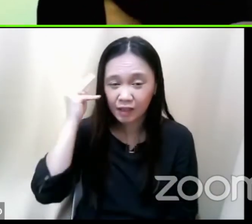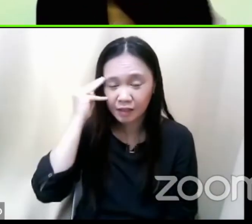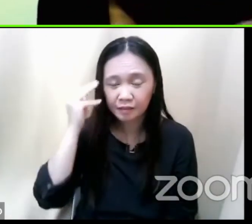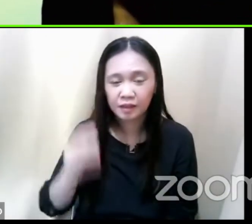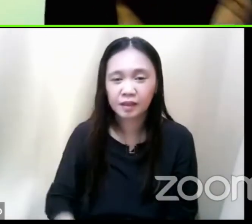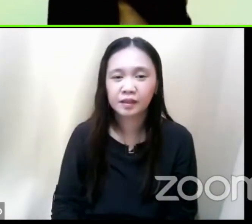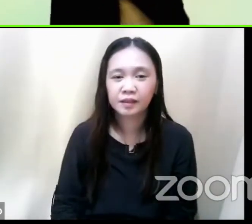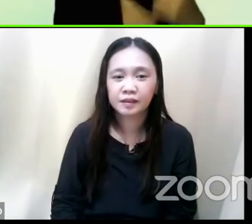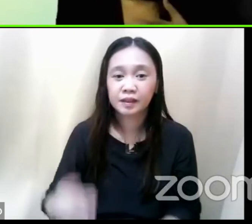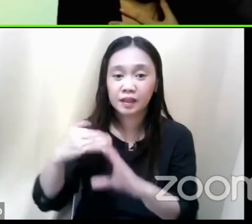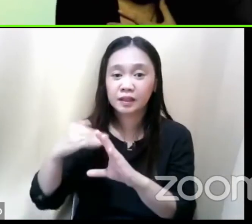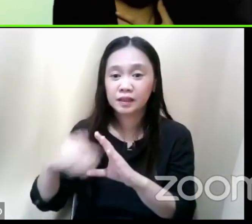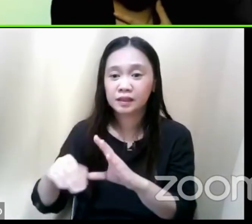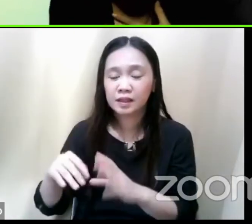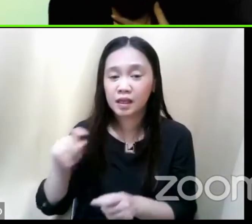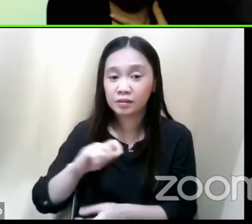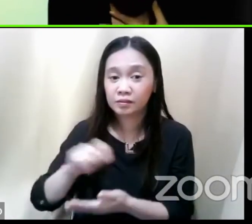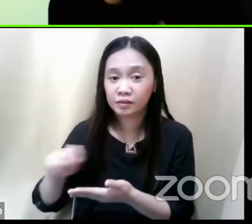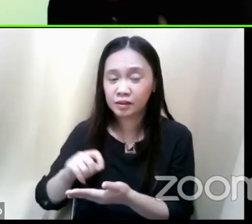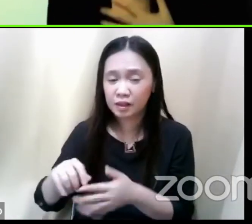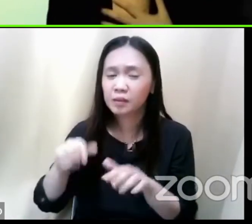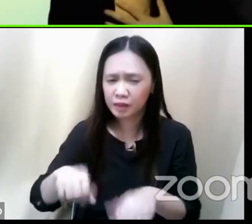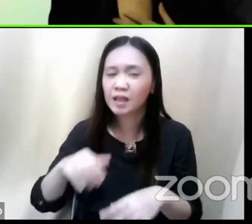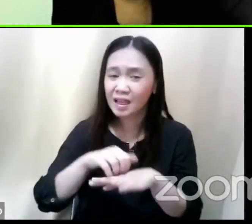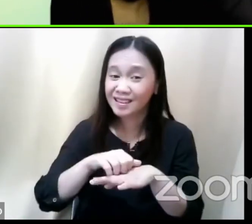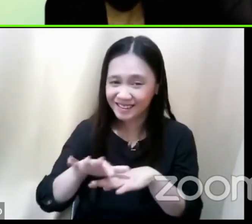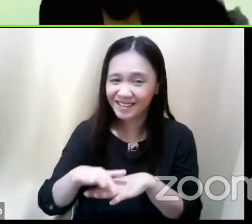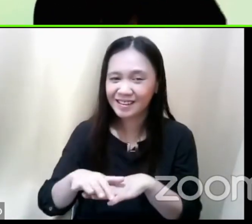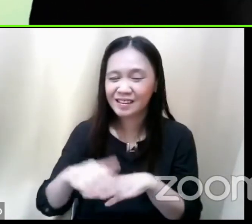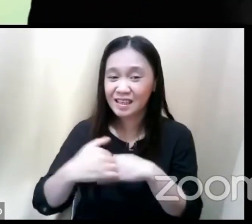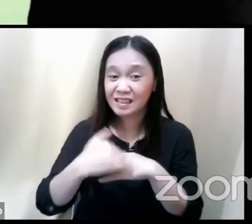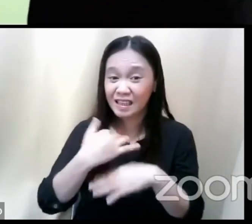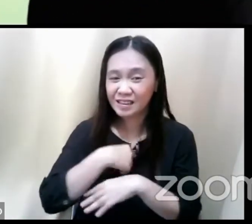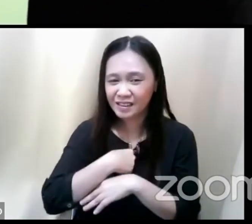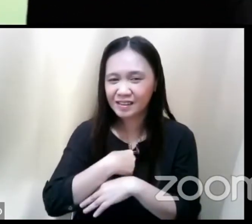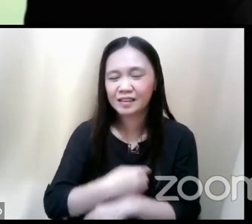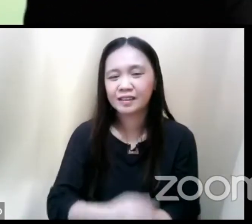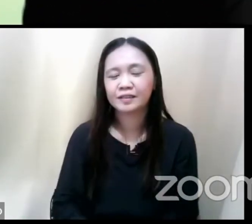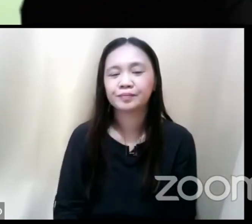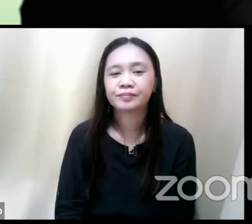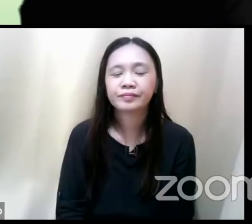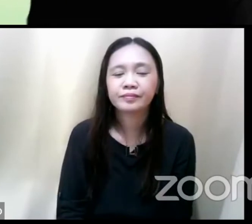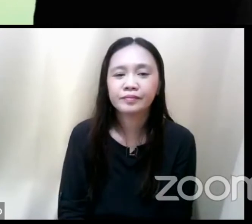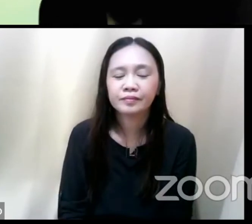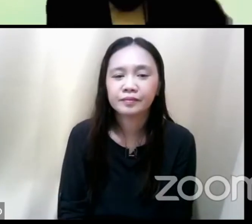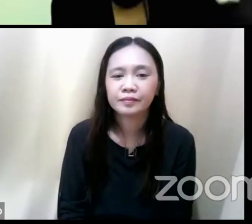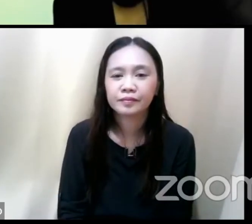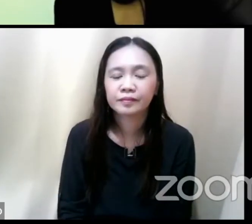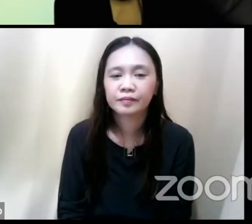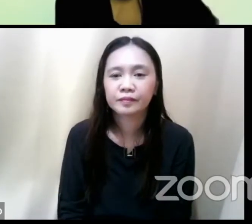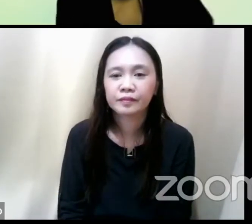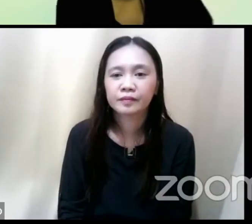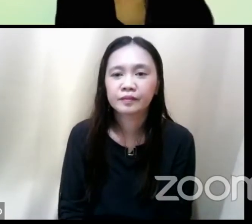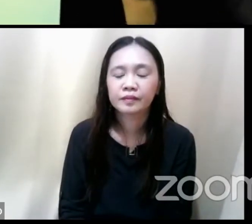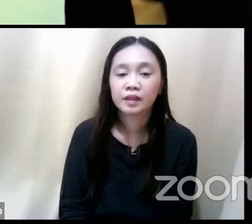chat box or pwede nyo rin po ulit isend sa akin directly kung may tanong pa po kayo kay Teacher Mark. Okay. Teacher Mark, meron ka na